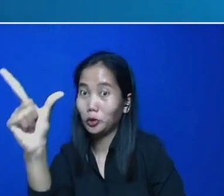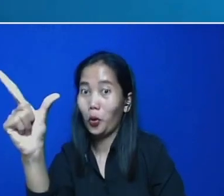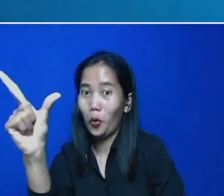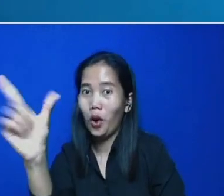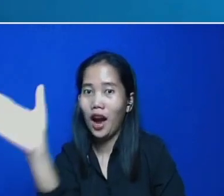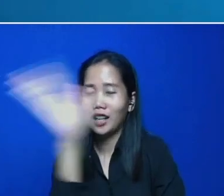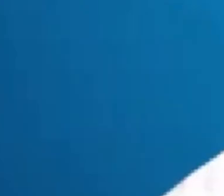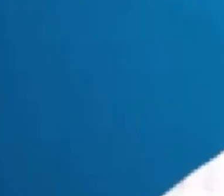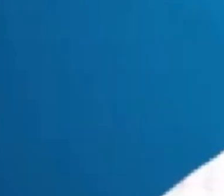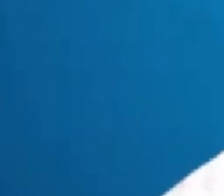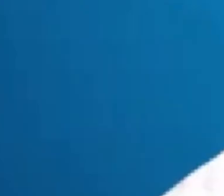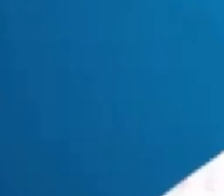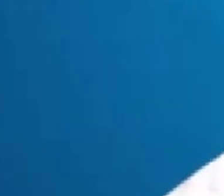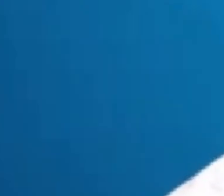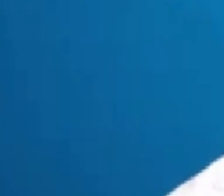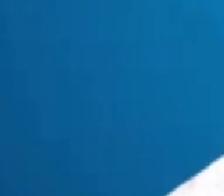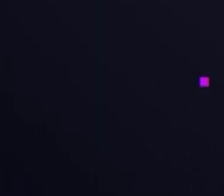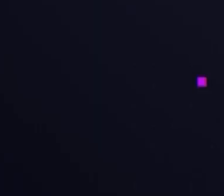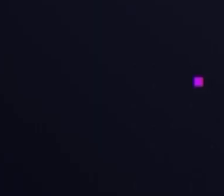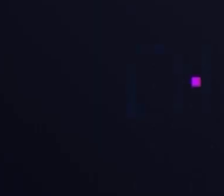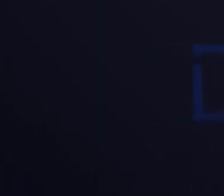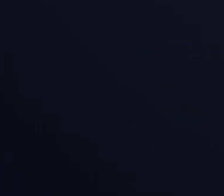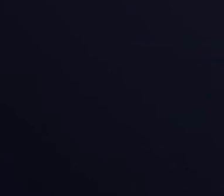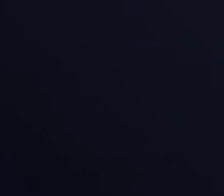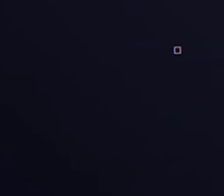kita Aamiin